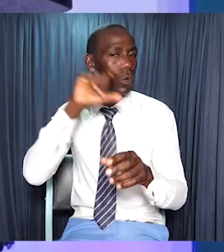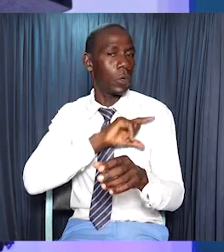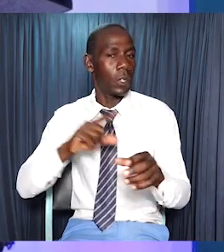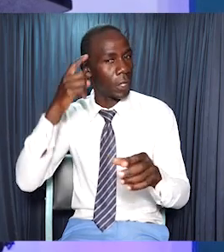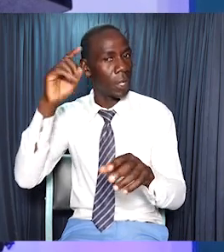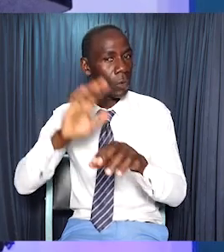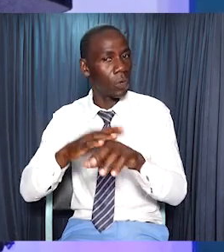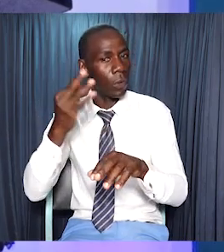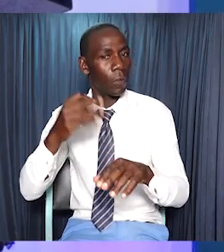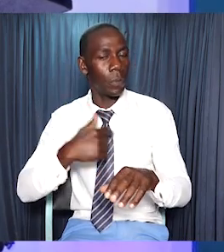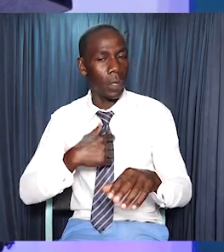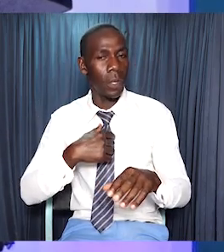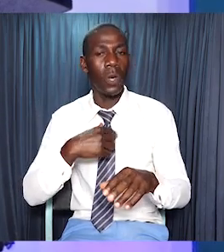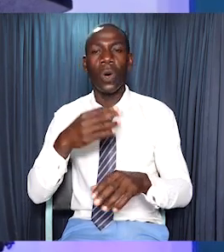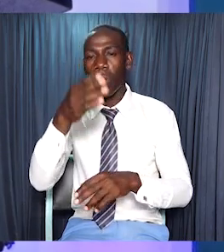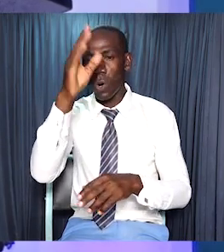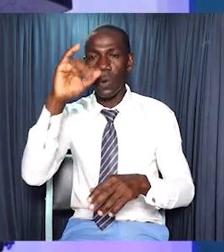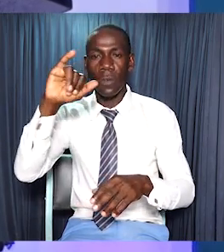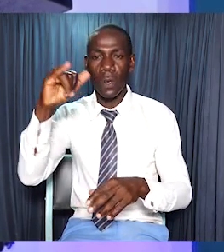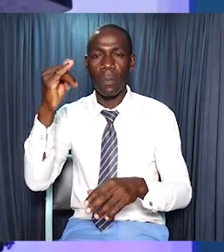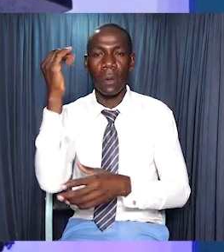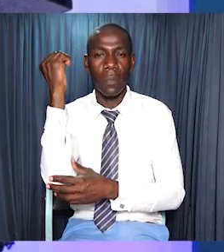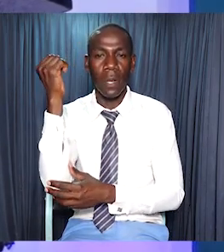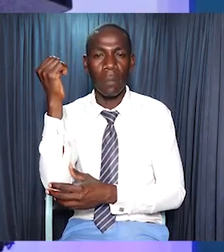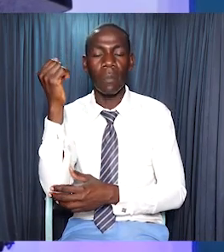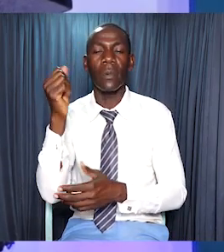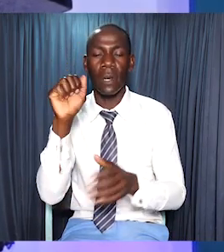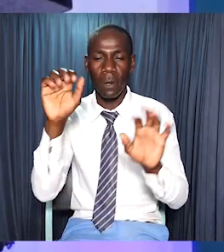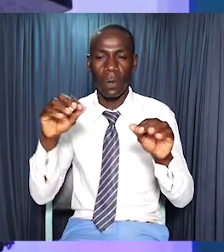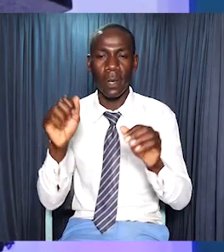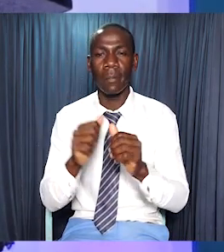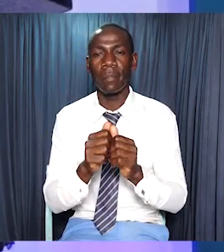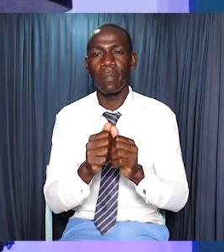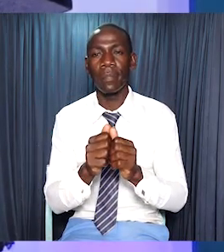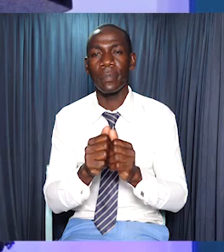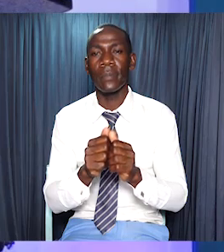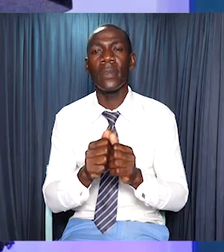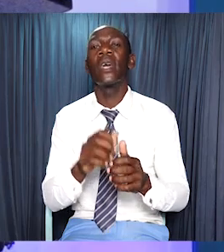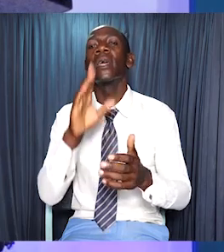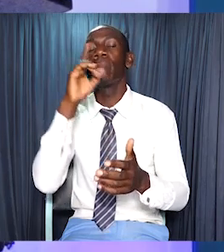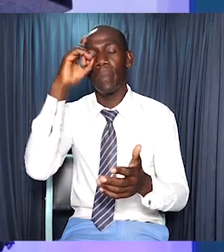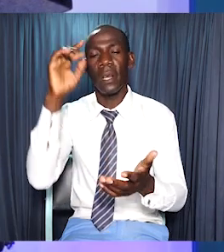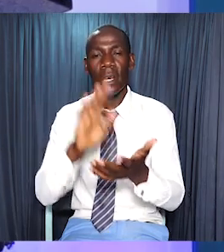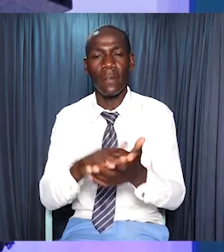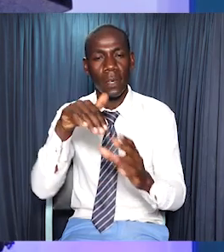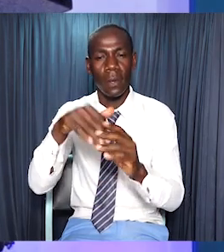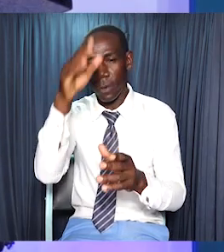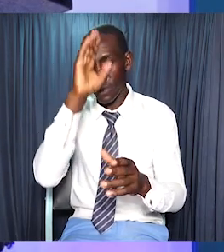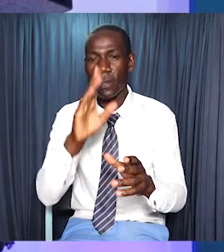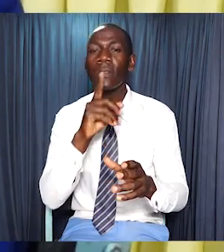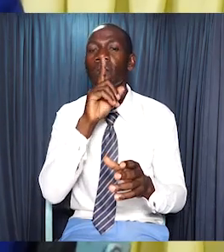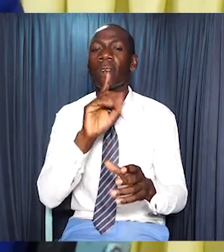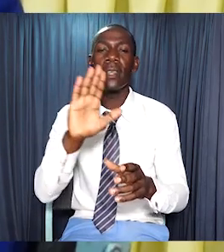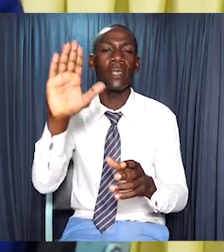good unto me, not evil. Mungu wa Ibrahim, wa Isaac na Jacob. God of Abraham, Isaac and Jacob. Hallelujah. Hallelujah. Alimwamini Mungu wa baba yake. He believed in God of his